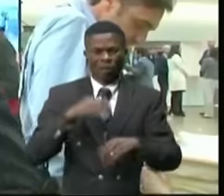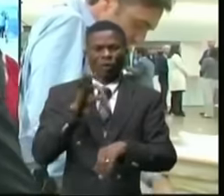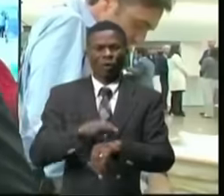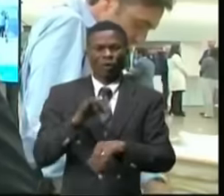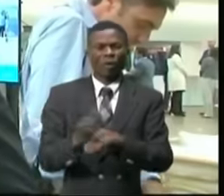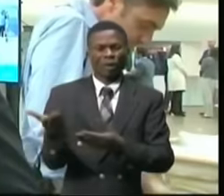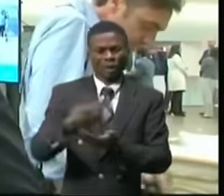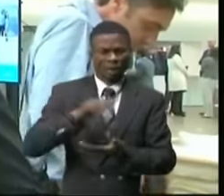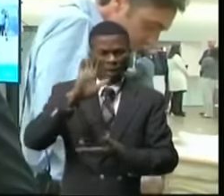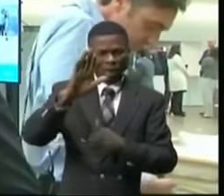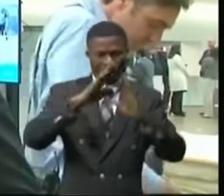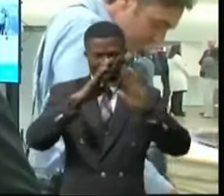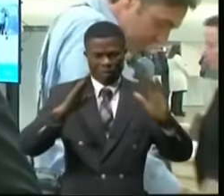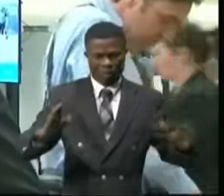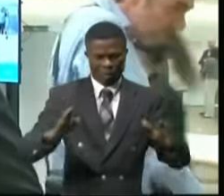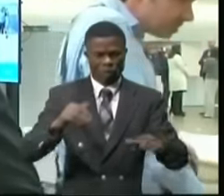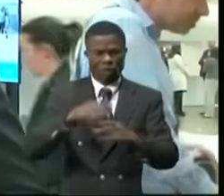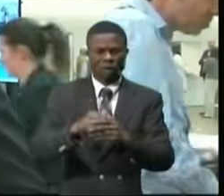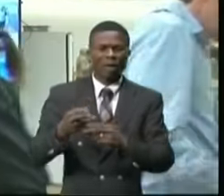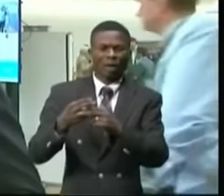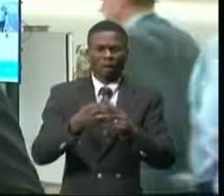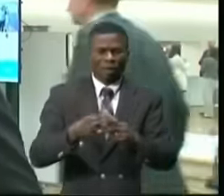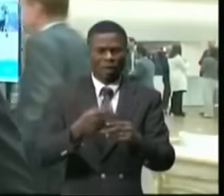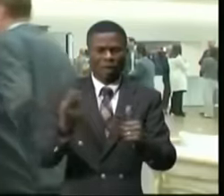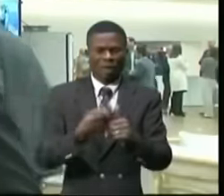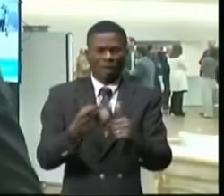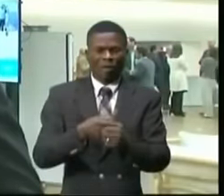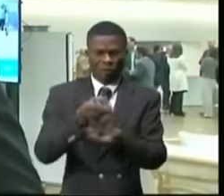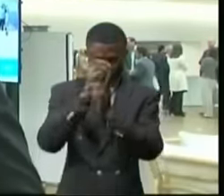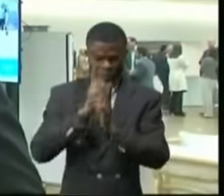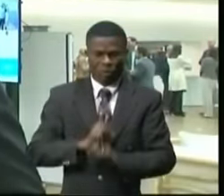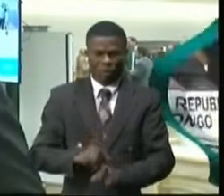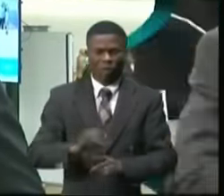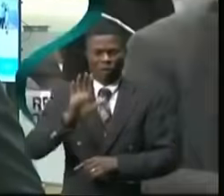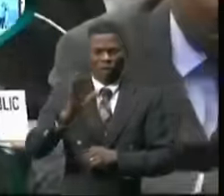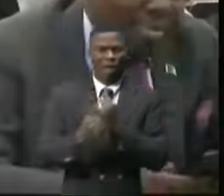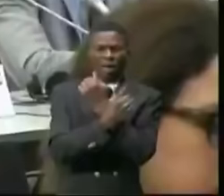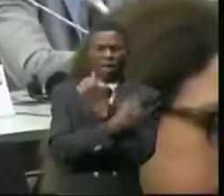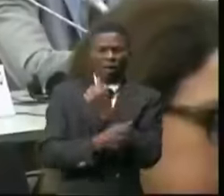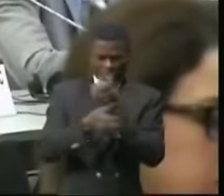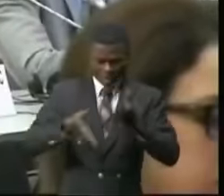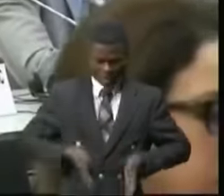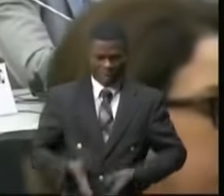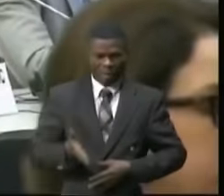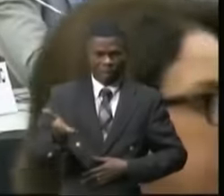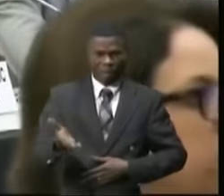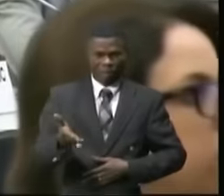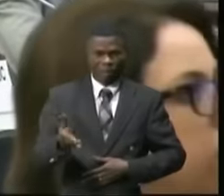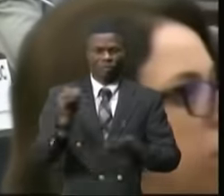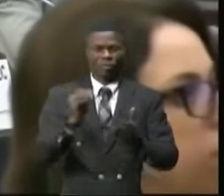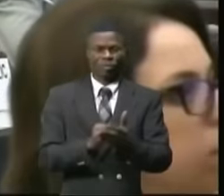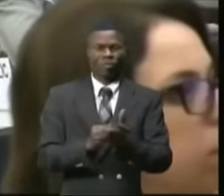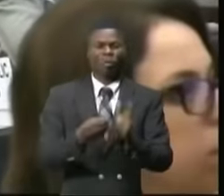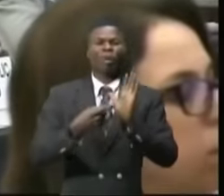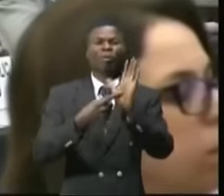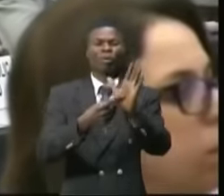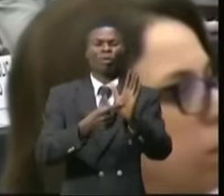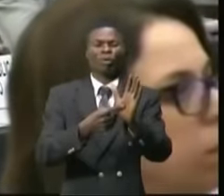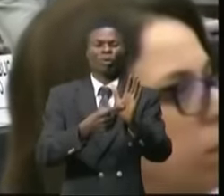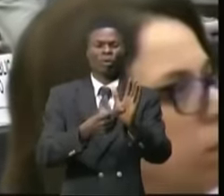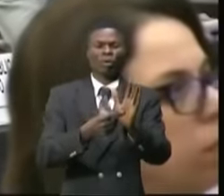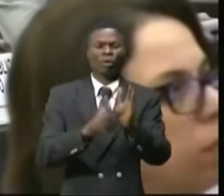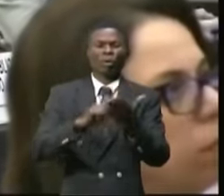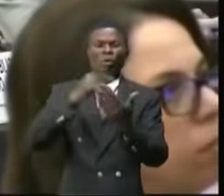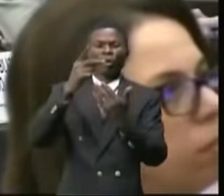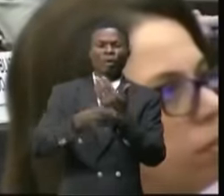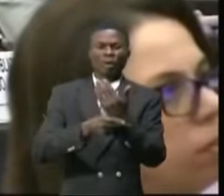de retourner avec toute sécurité et surtout avec dignité dans leur pays d'origine. Il a par ailleurs présenté le portrait